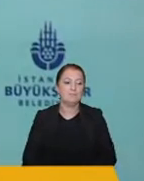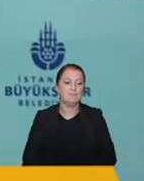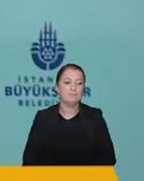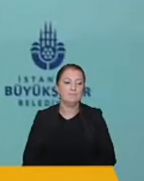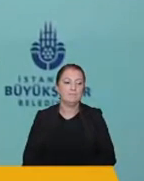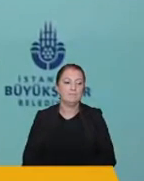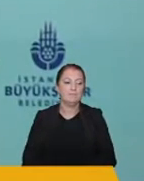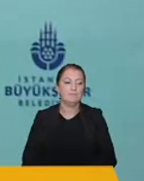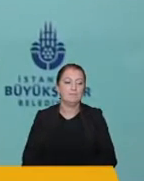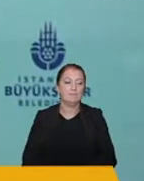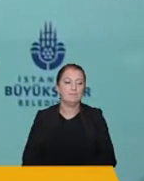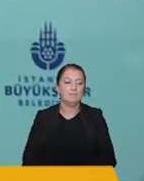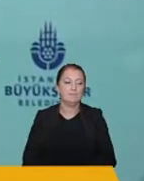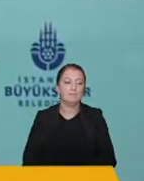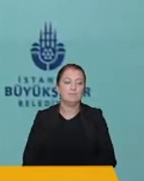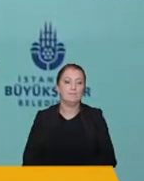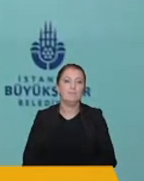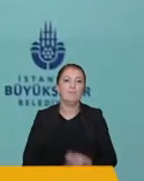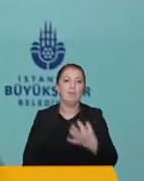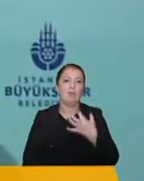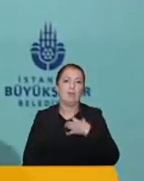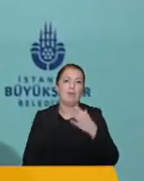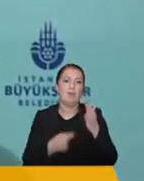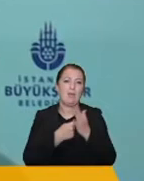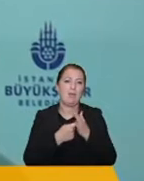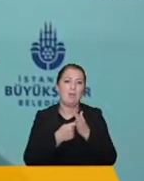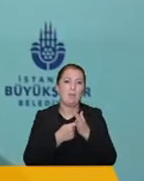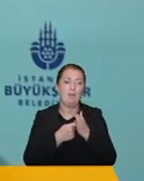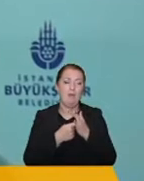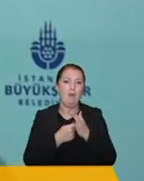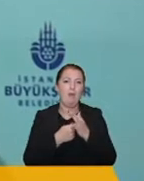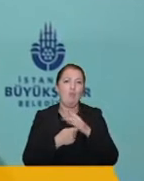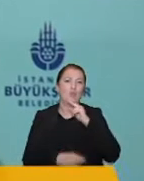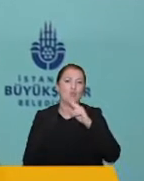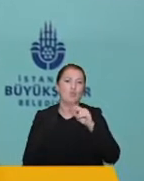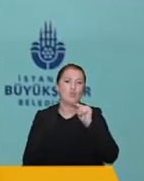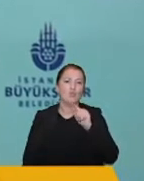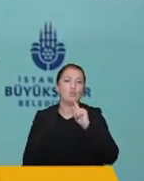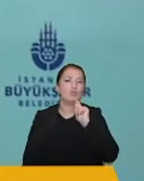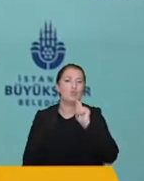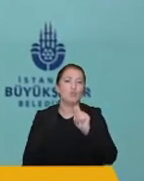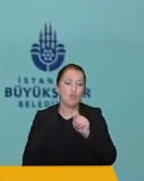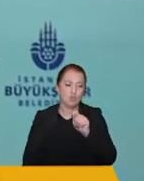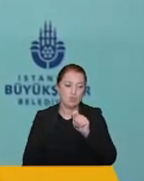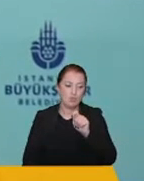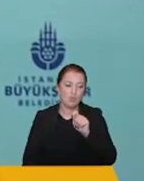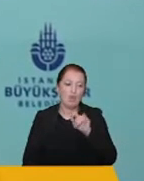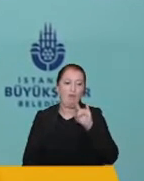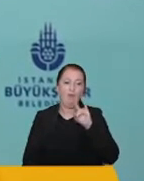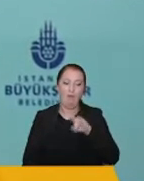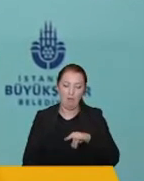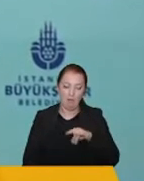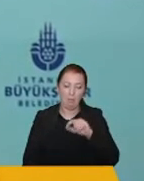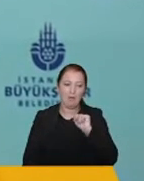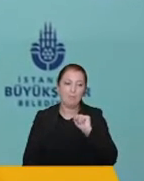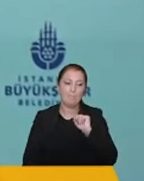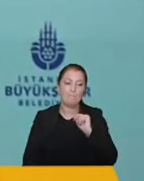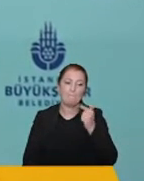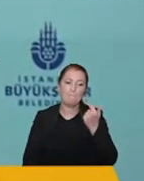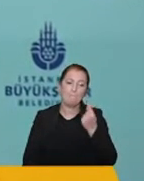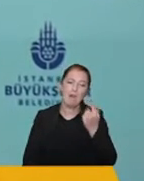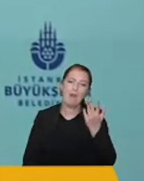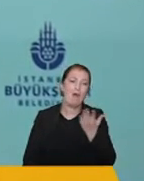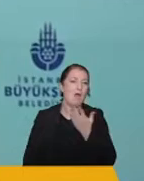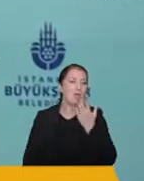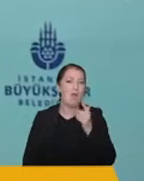Esasında şahsım adına almış olduğum bu söz hakkımı biraz da